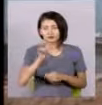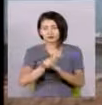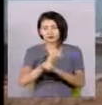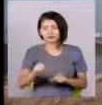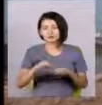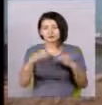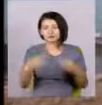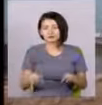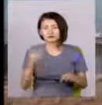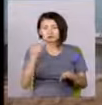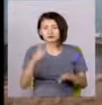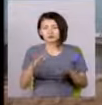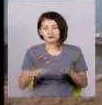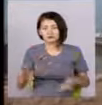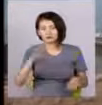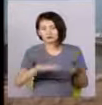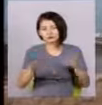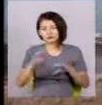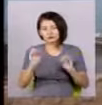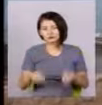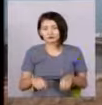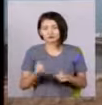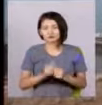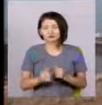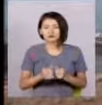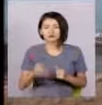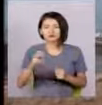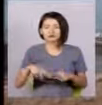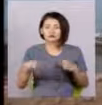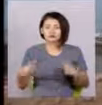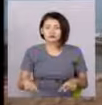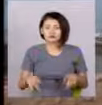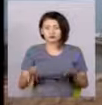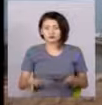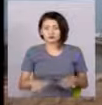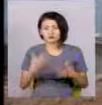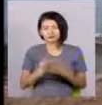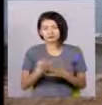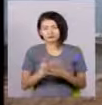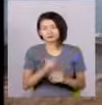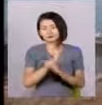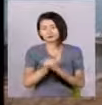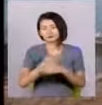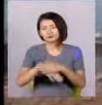етілген жерлерде шомылу керек. Егер де енді басқа жерлерге барып демалса, онда